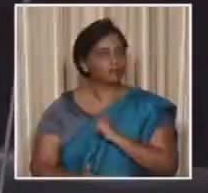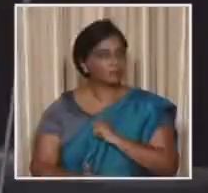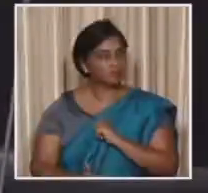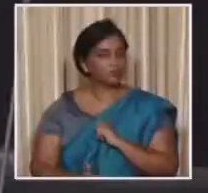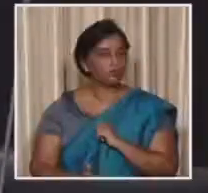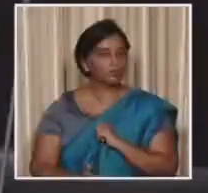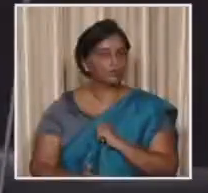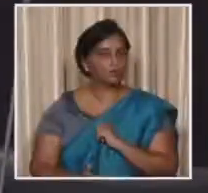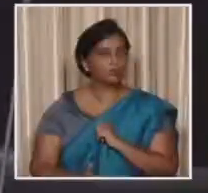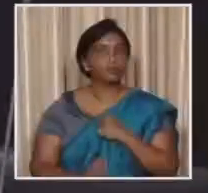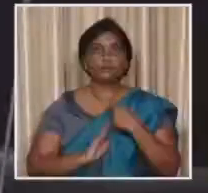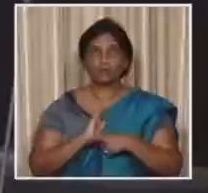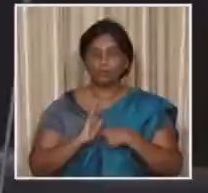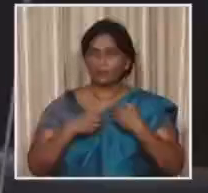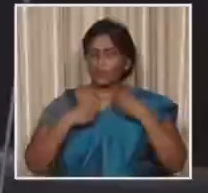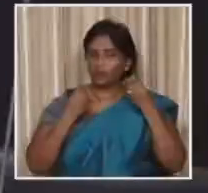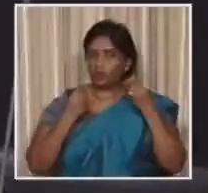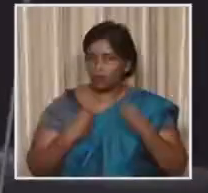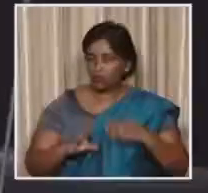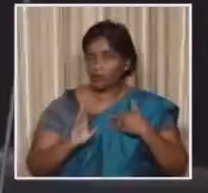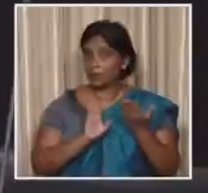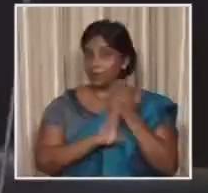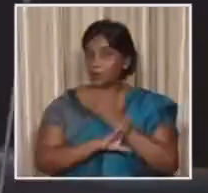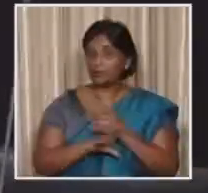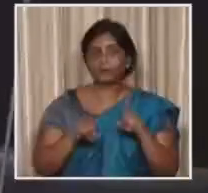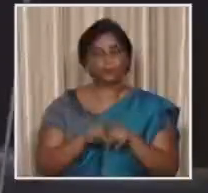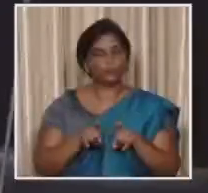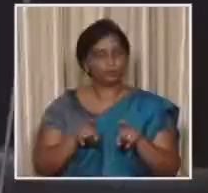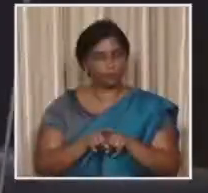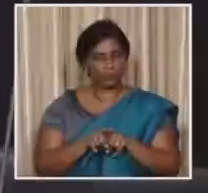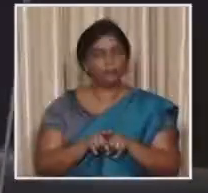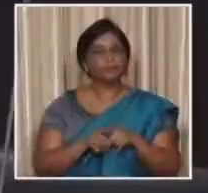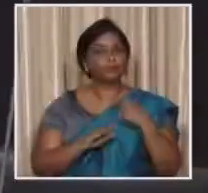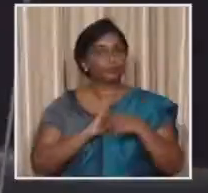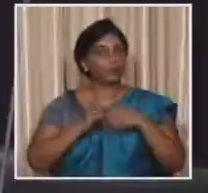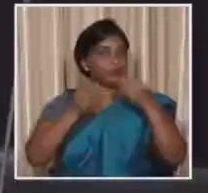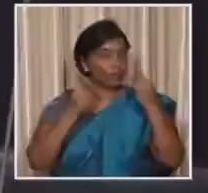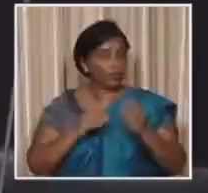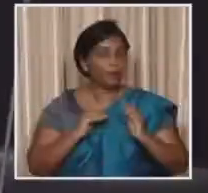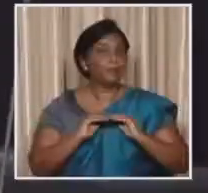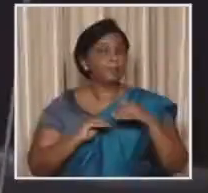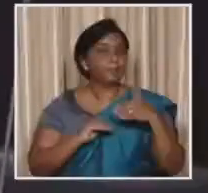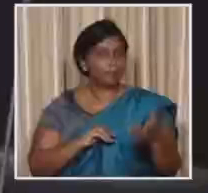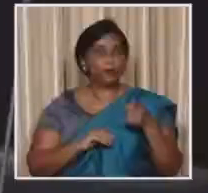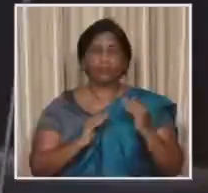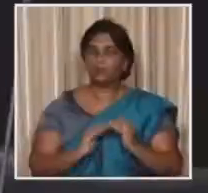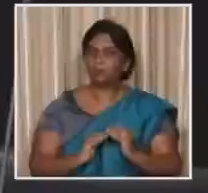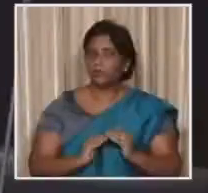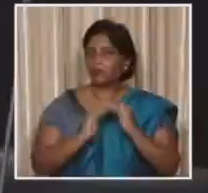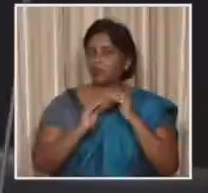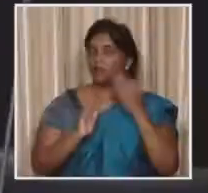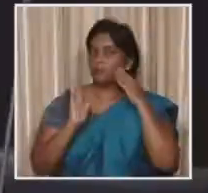වෙන්නේ රටක් බංකොලොත් වෙන්න පෙර තිබුණ තත්ත්වයක් රටක් බංකොලොත් වුණාට පස්සේ එකින් ගොඩ එන්න